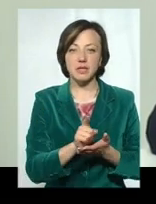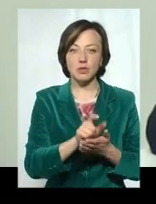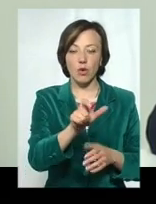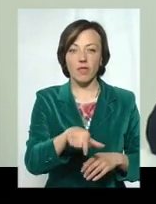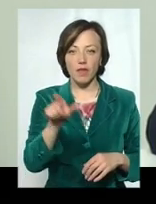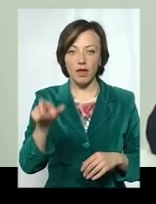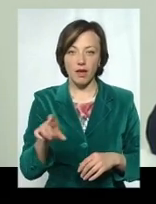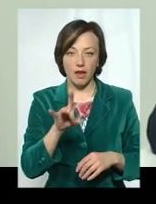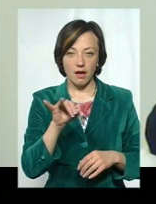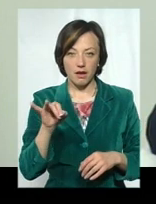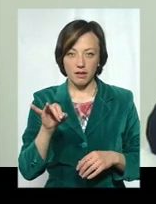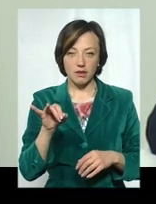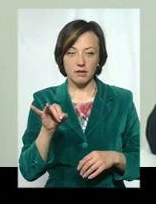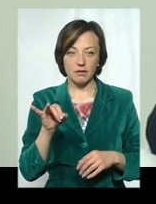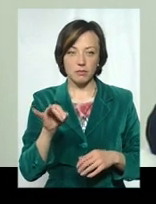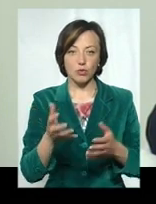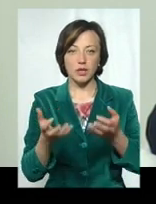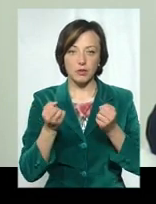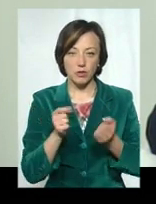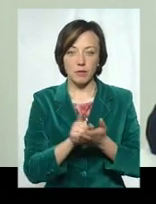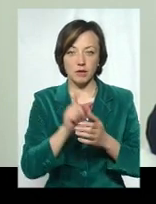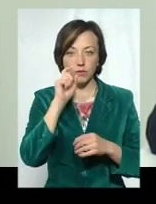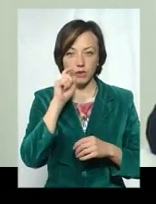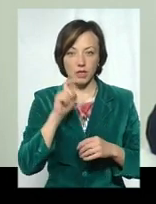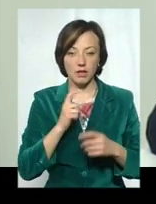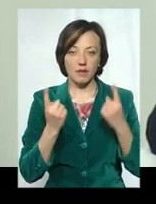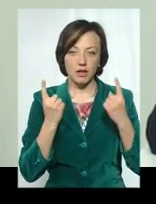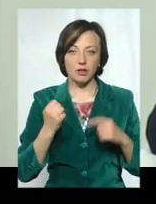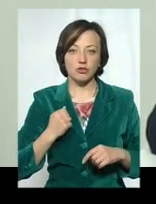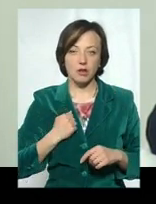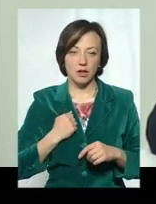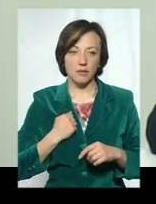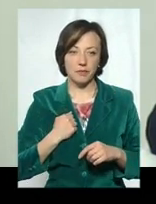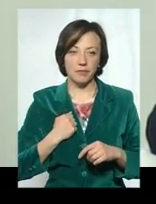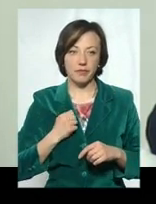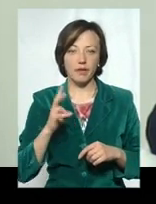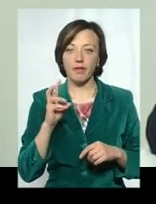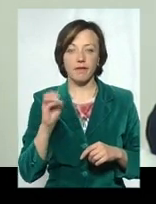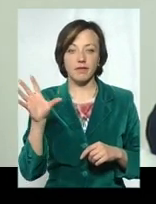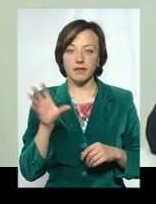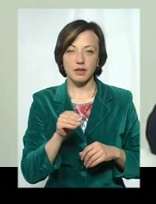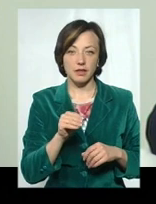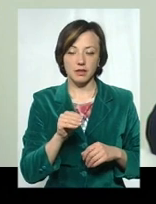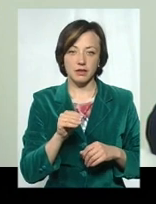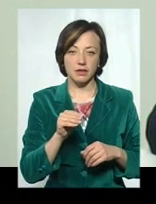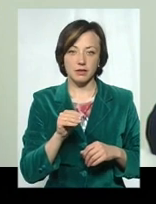за пенсією в Україні, на превеликий жаль, не всі,